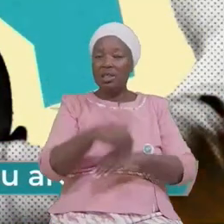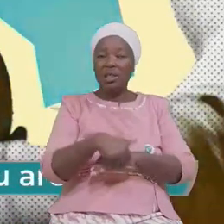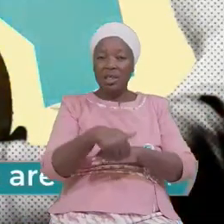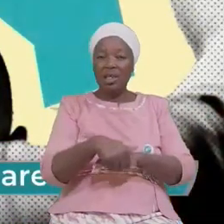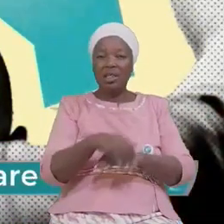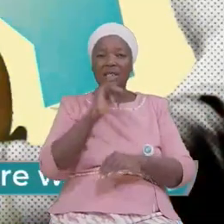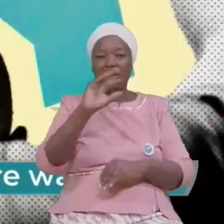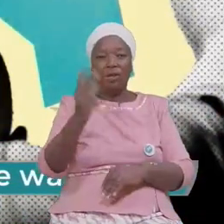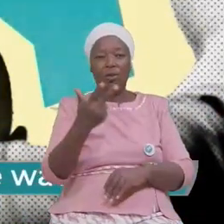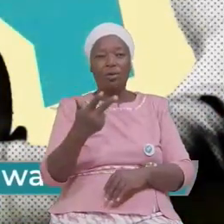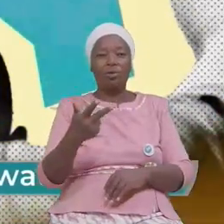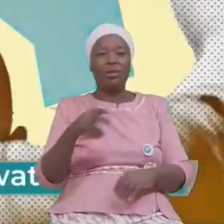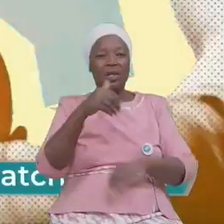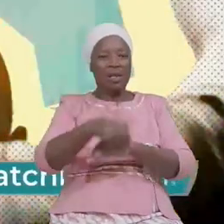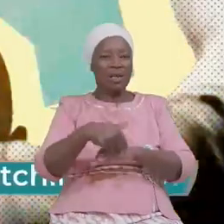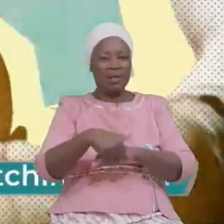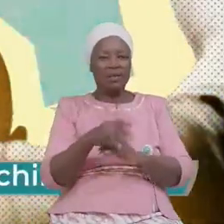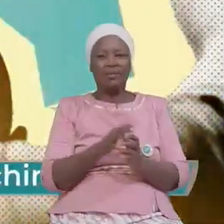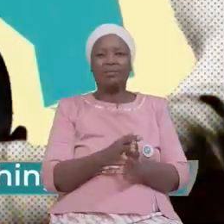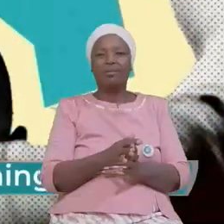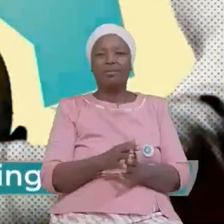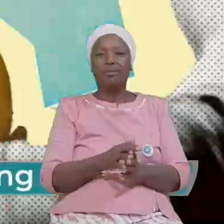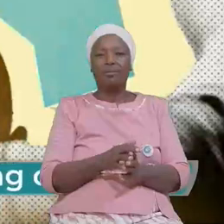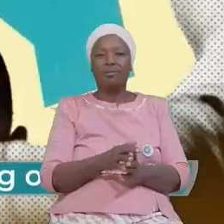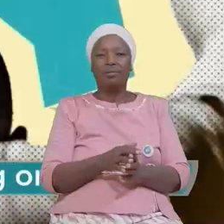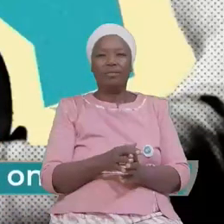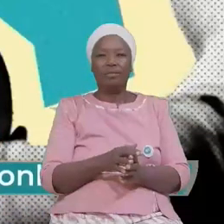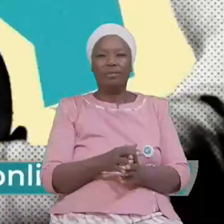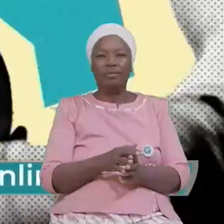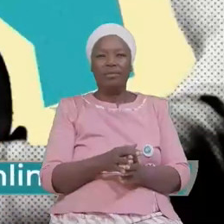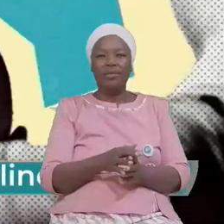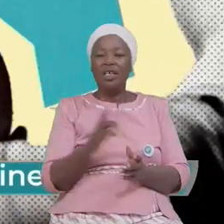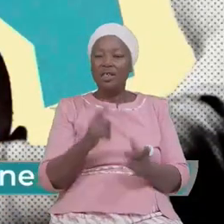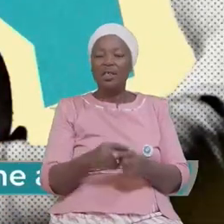Aujourd'hui, c'est le troisième jour.